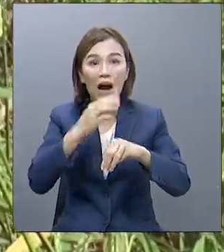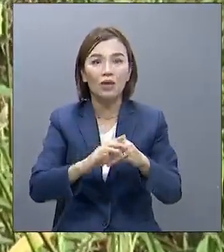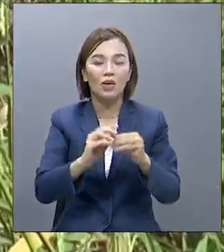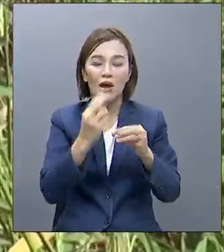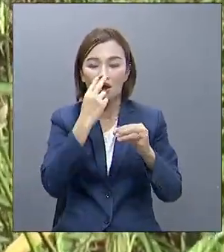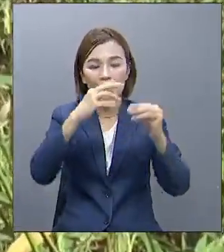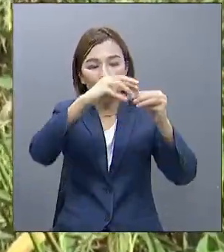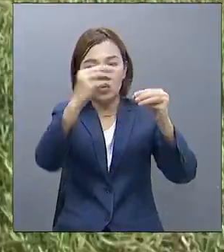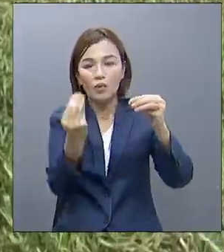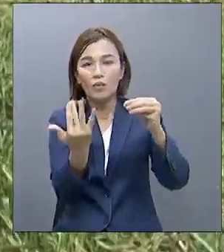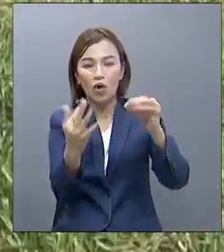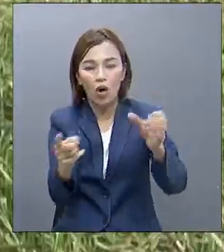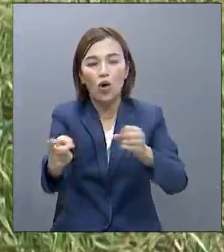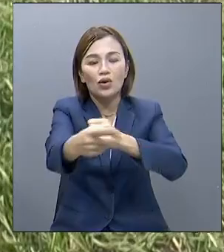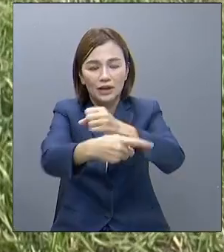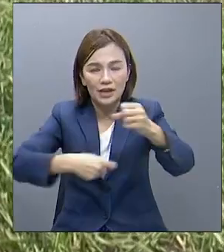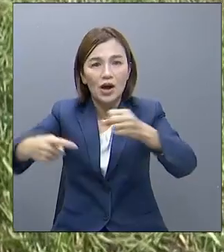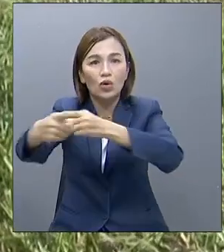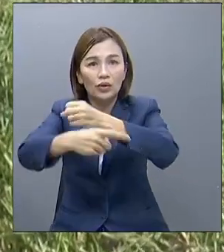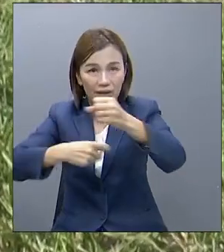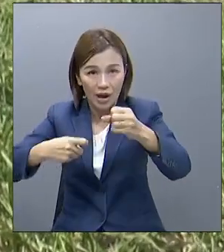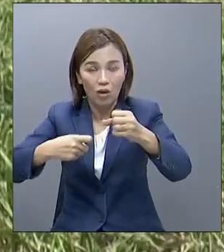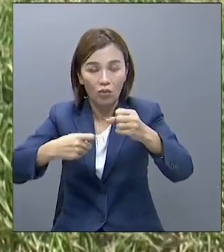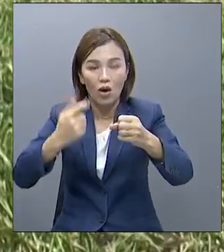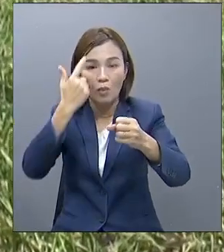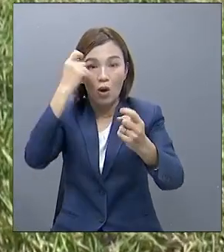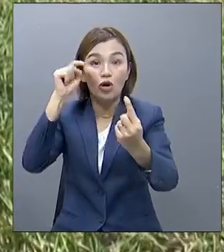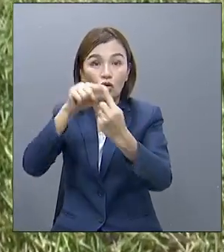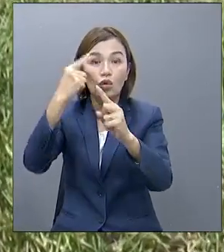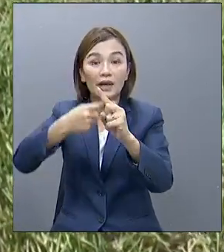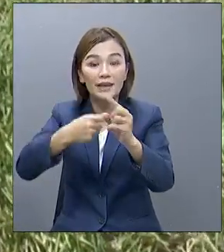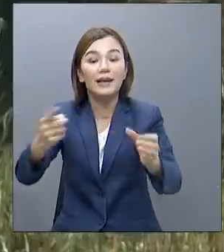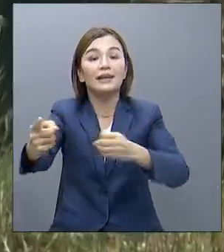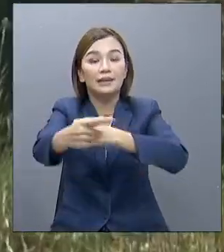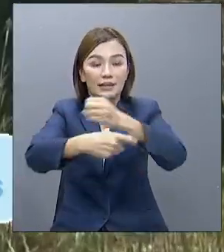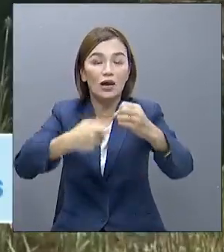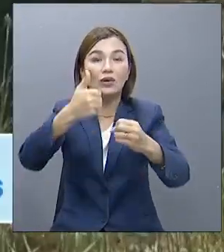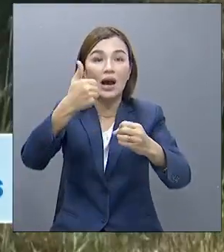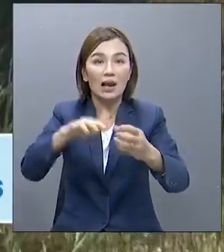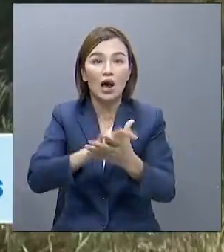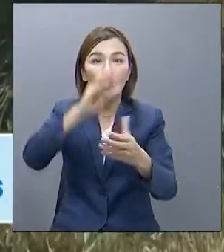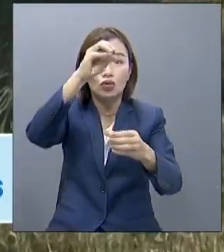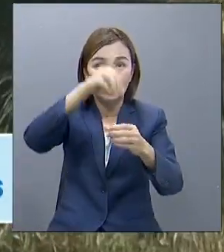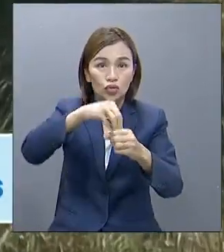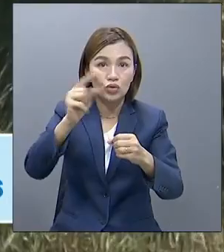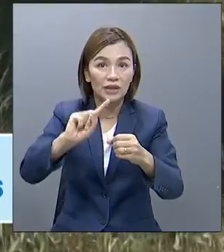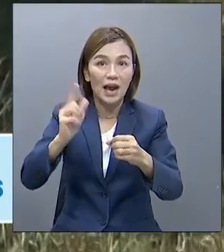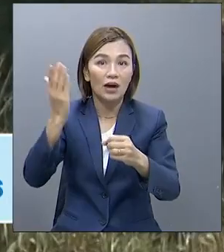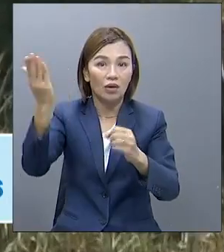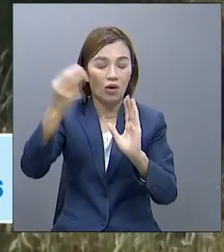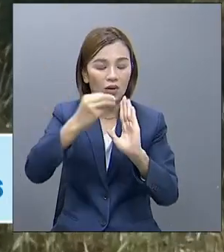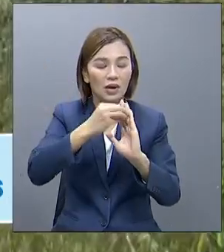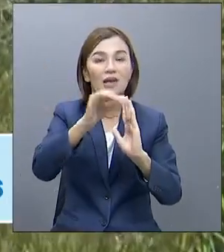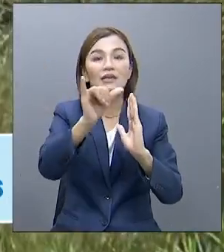รอการเก็บเกี่ยวเนื่องจากเข้าสู่ช่วงฤดูการเก็บเกี่ยวแล้วในพื้นที่ตำบลศรีฐานอำเ